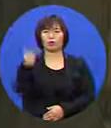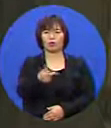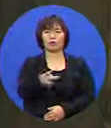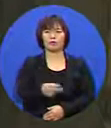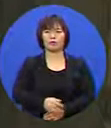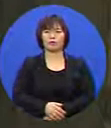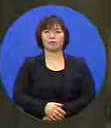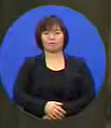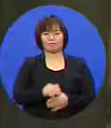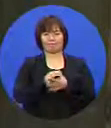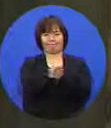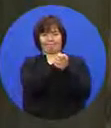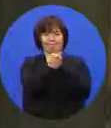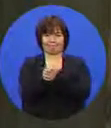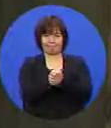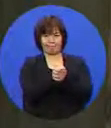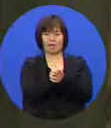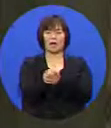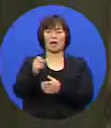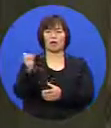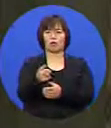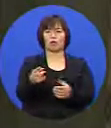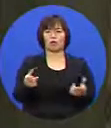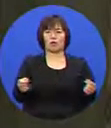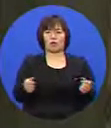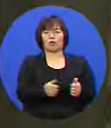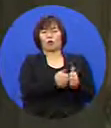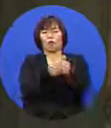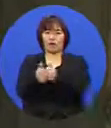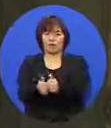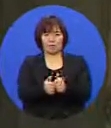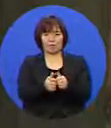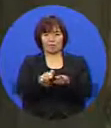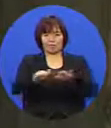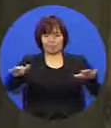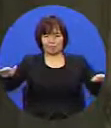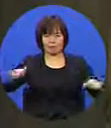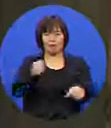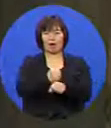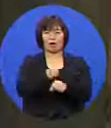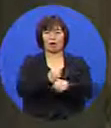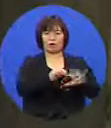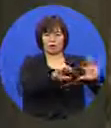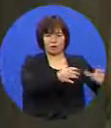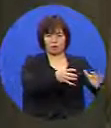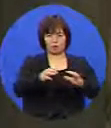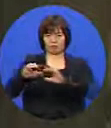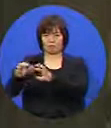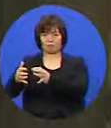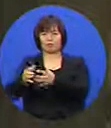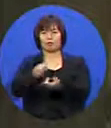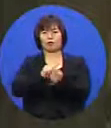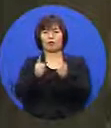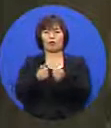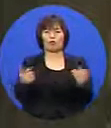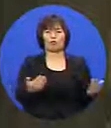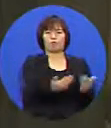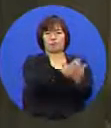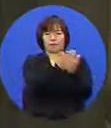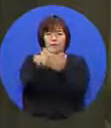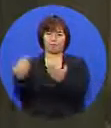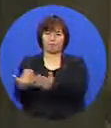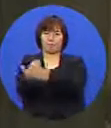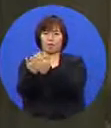그리고 협력과 동반자적 관계를 갖고 양국이 서로 발전하는